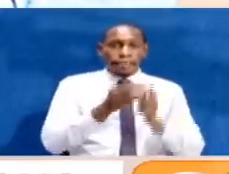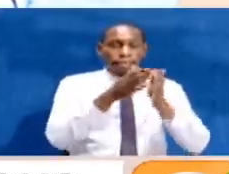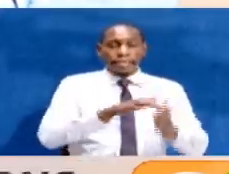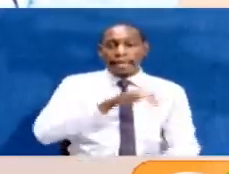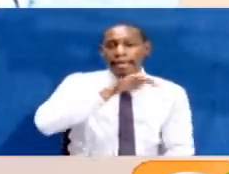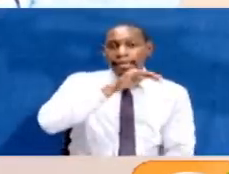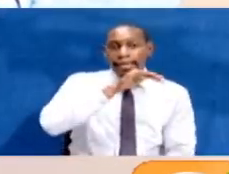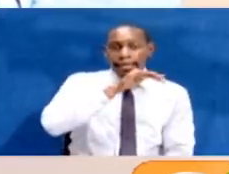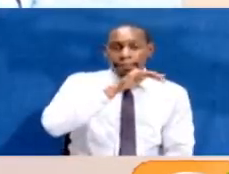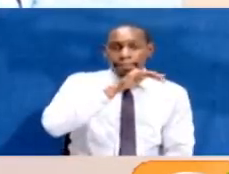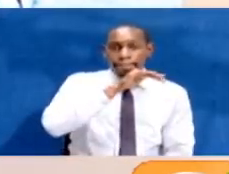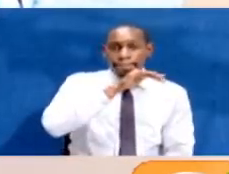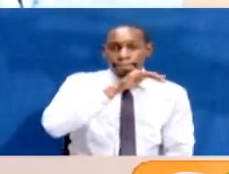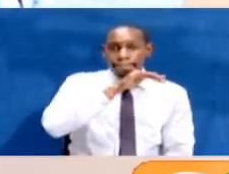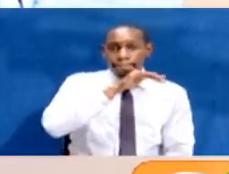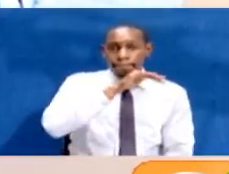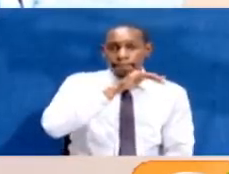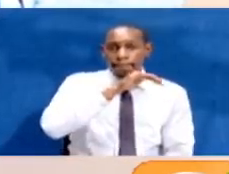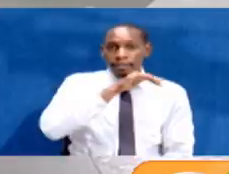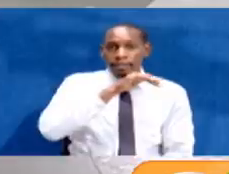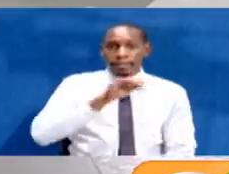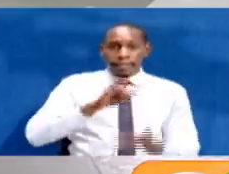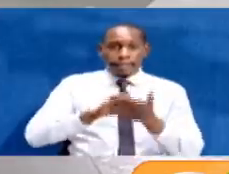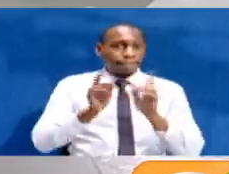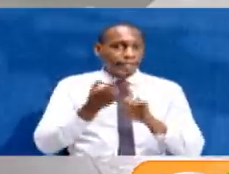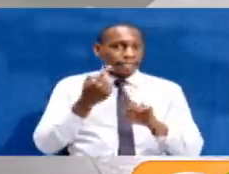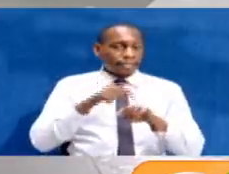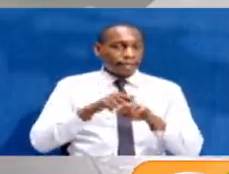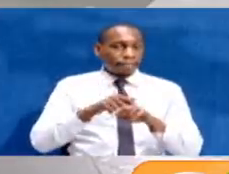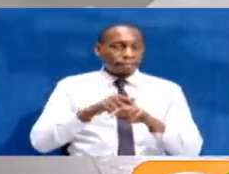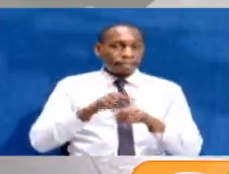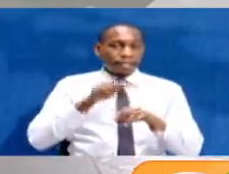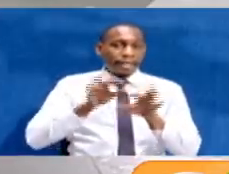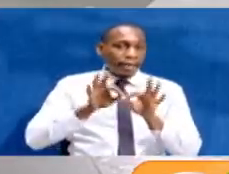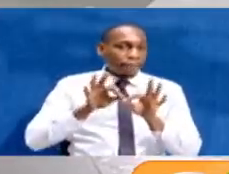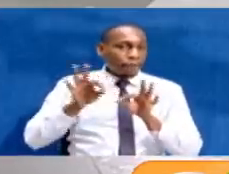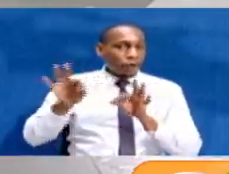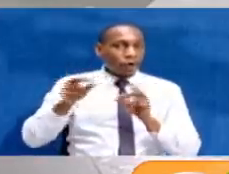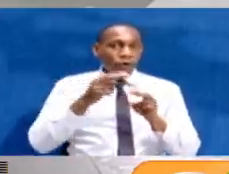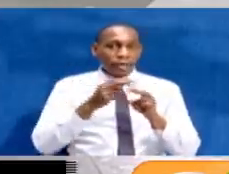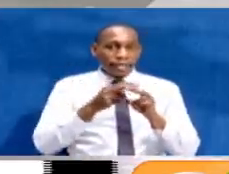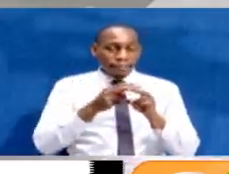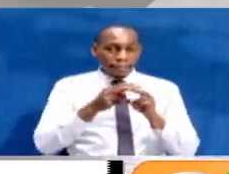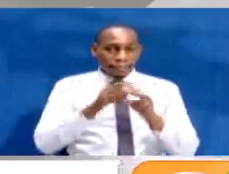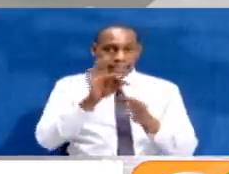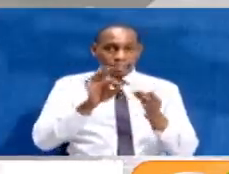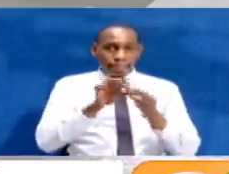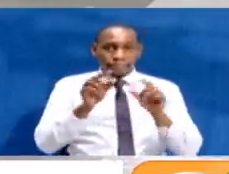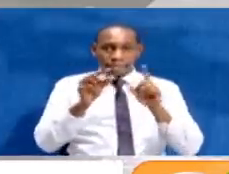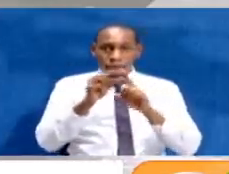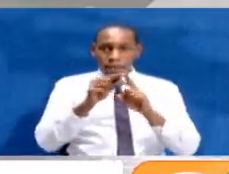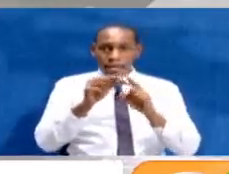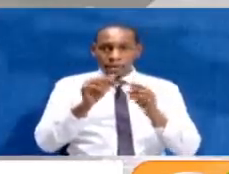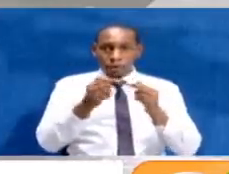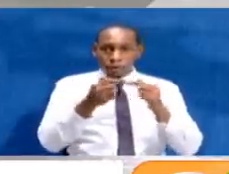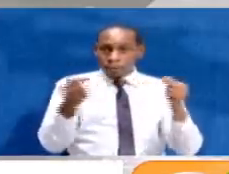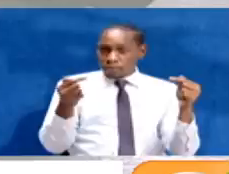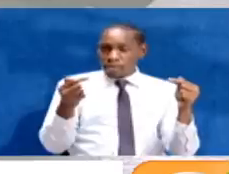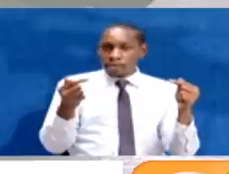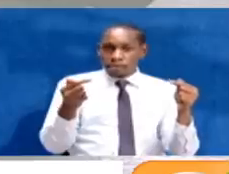leader, Raila Odinga, who I think for the first time in a long time, he referred to in those specific terms as opposed